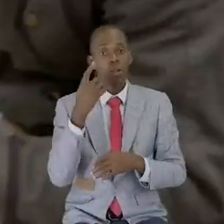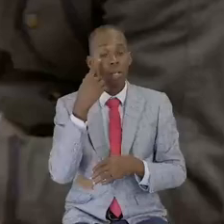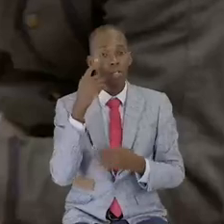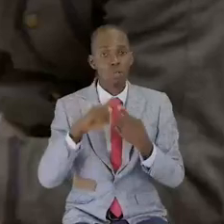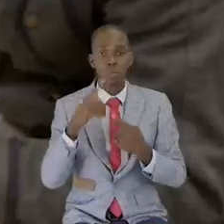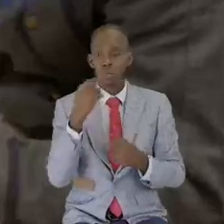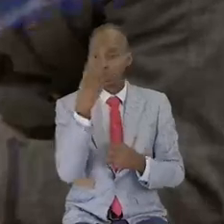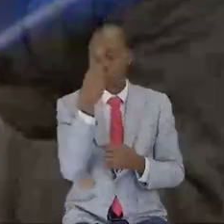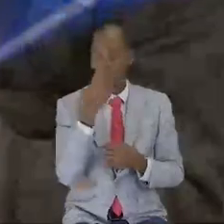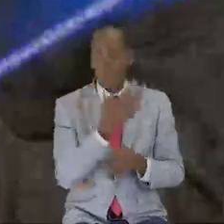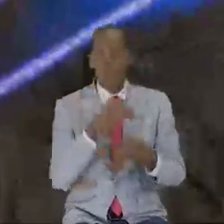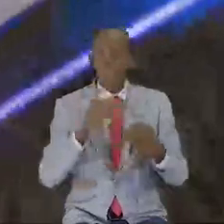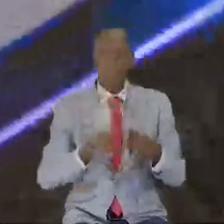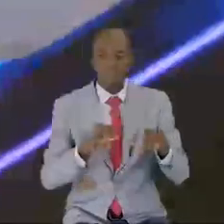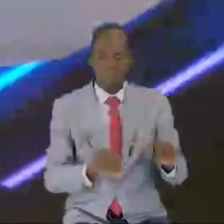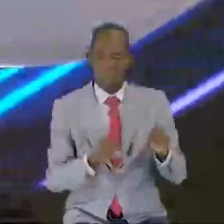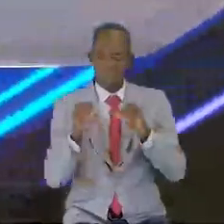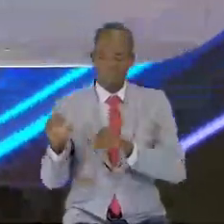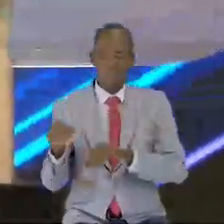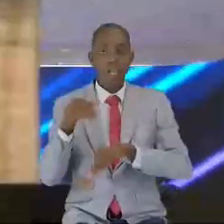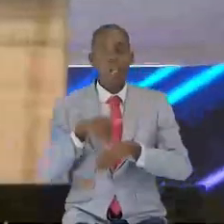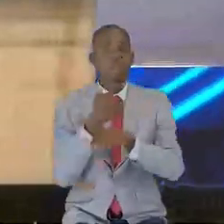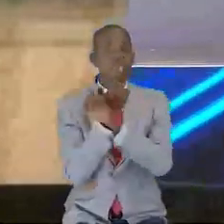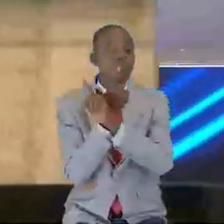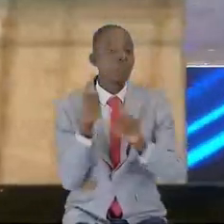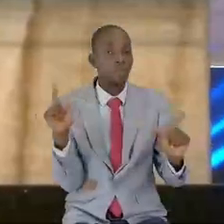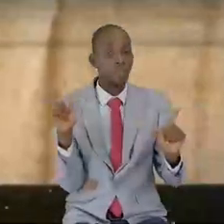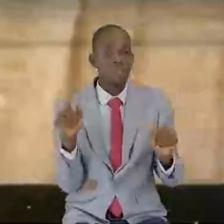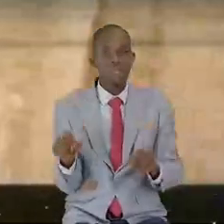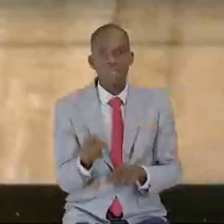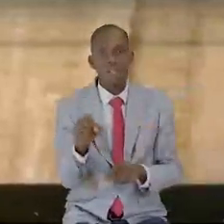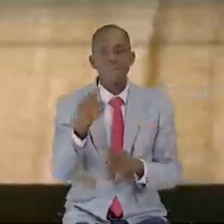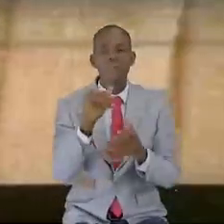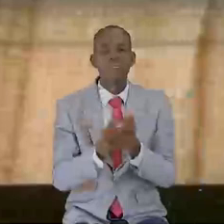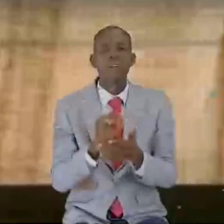ceci pour renvoyer libres les opprimés,